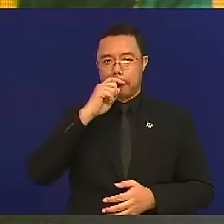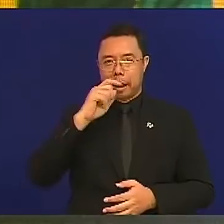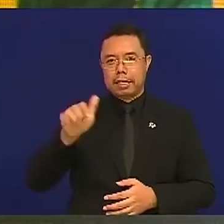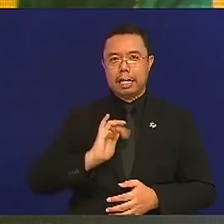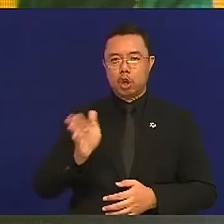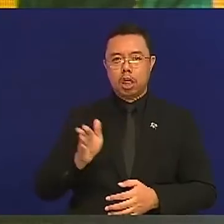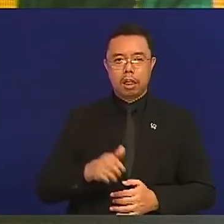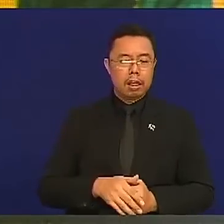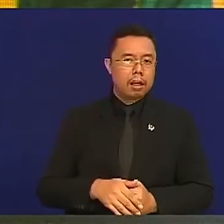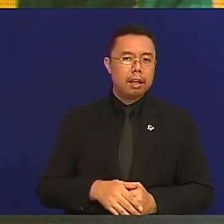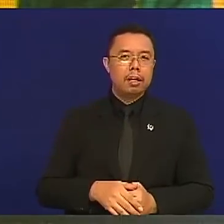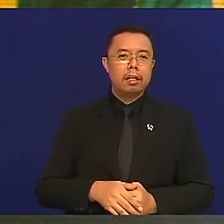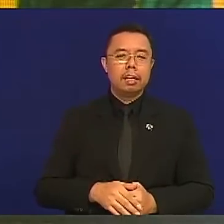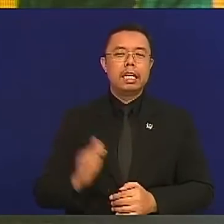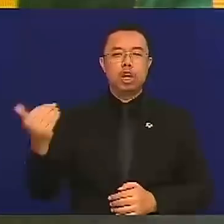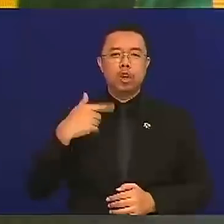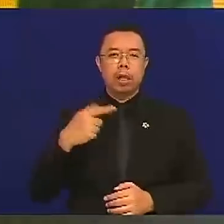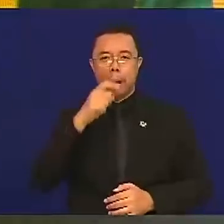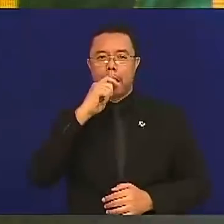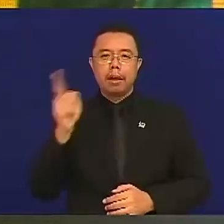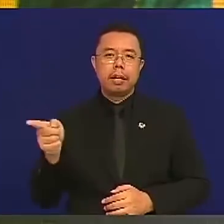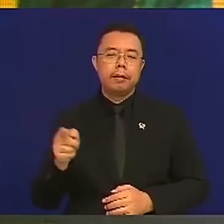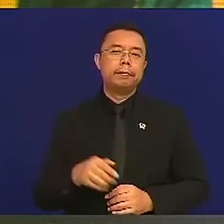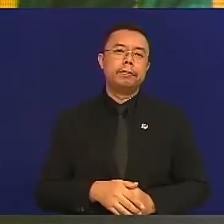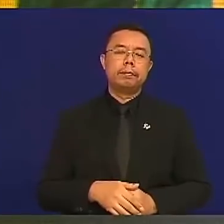ini. Ketularan bapaknya ini.